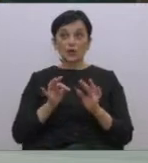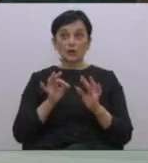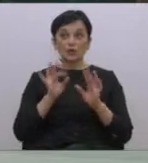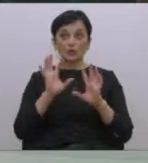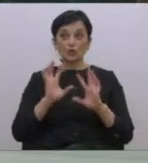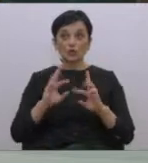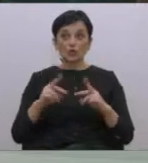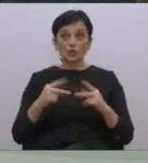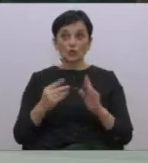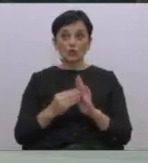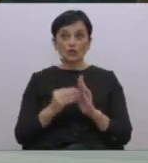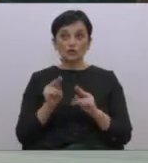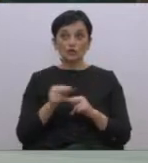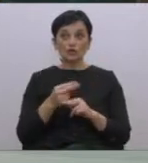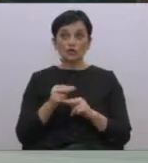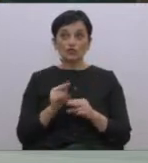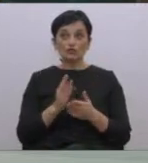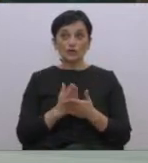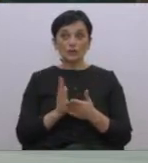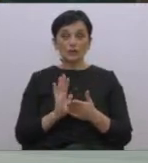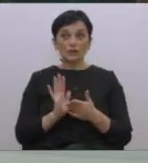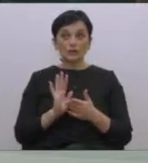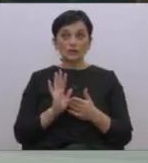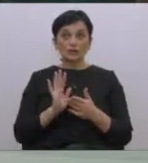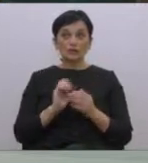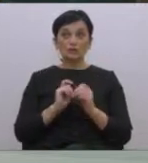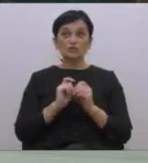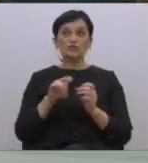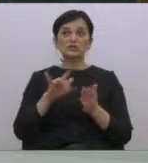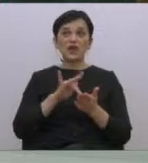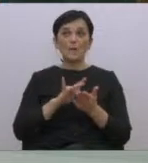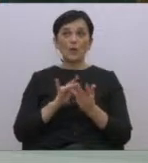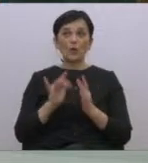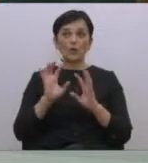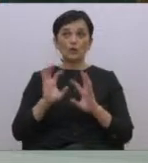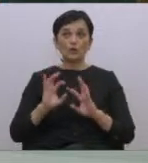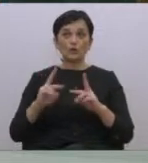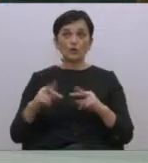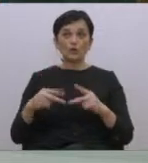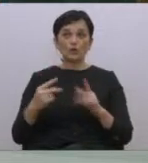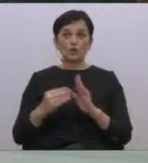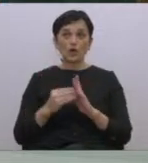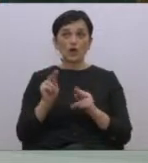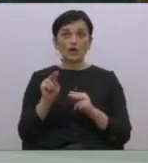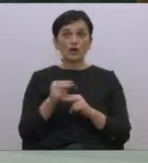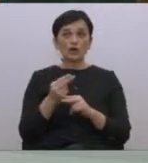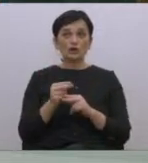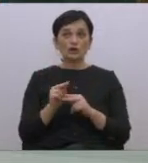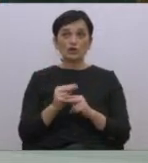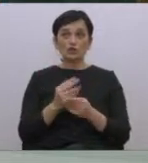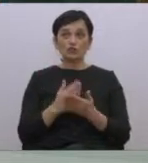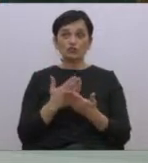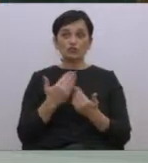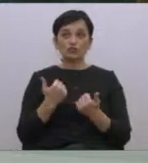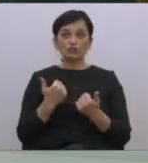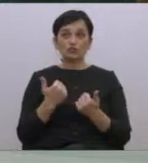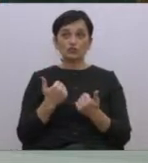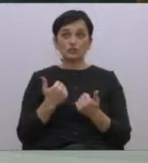sulebi, șenișnebi, araris, sagada samarcaloco codexit sulebi, șenișnebi, araris,